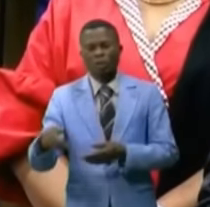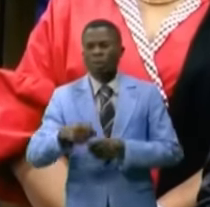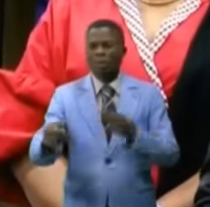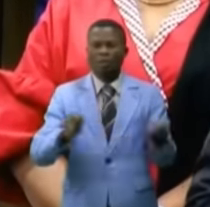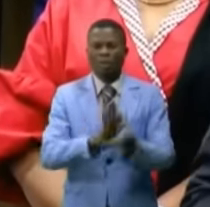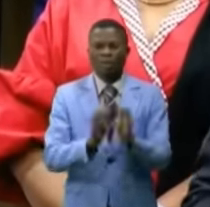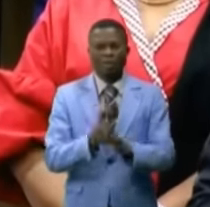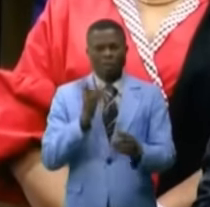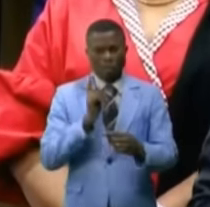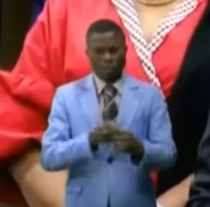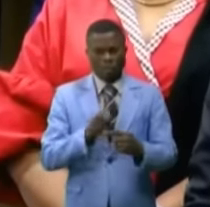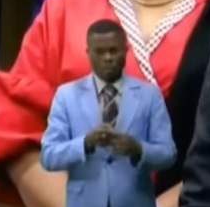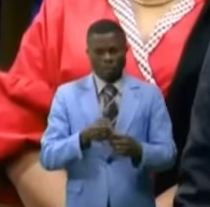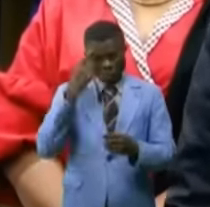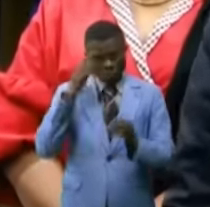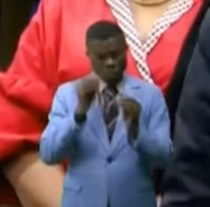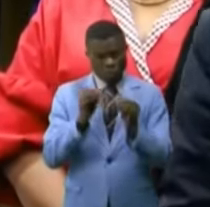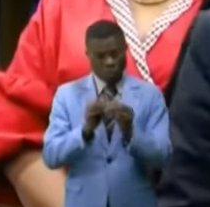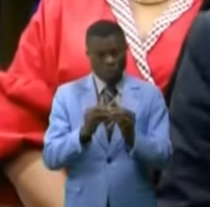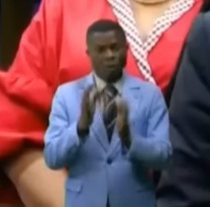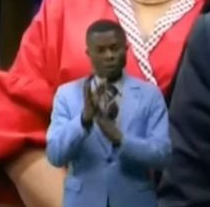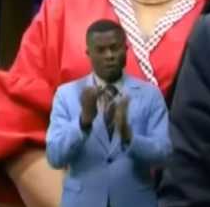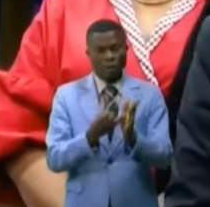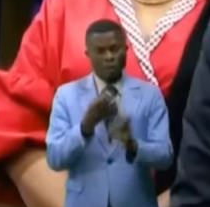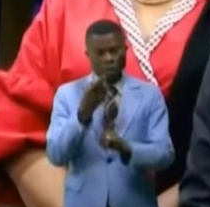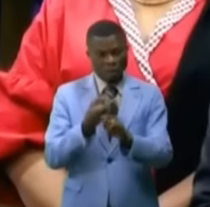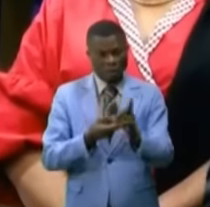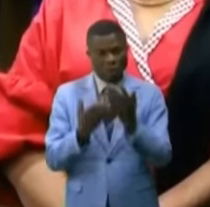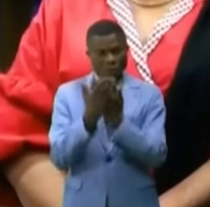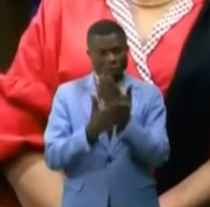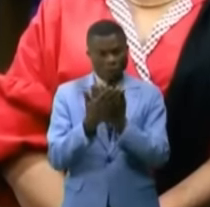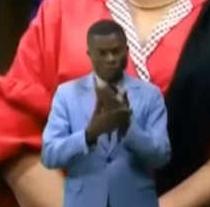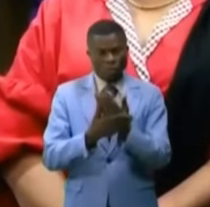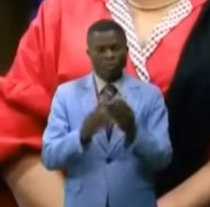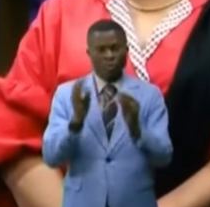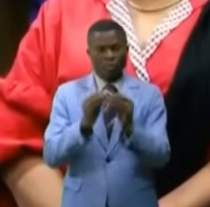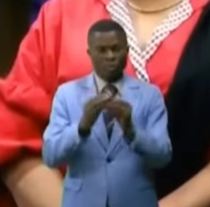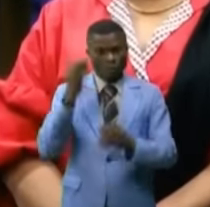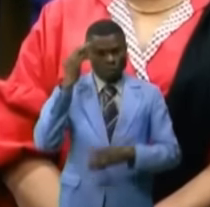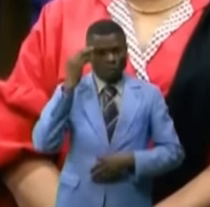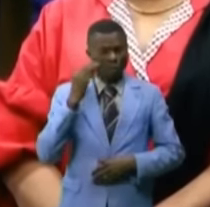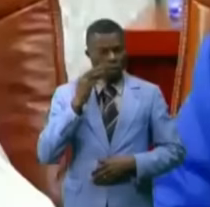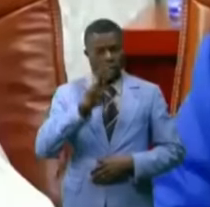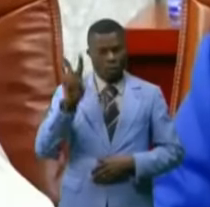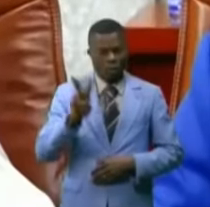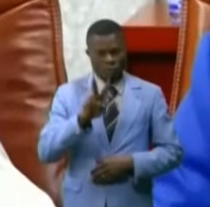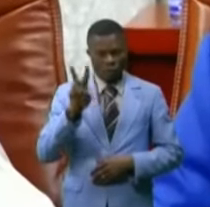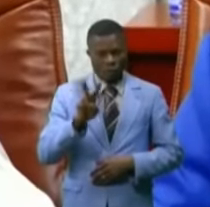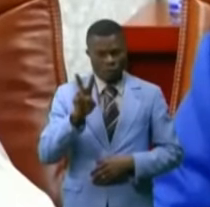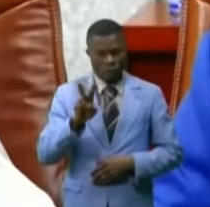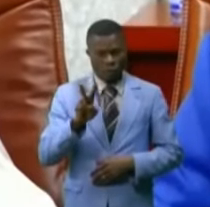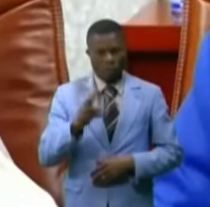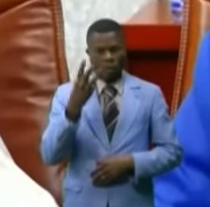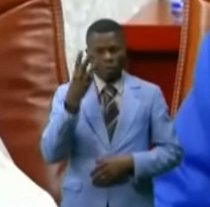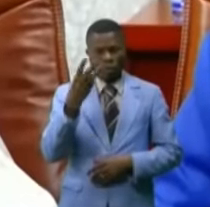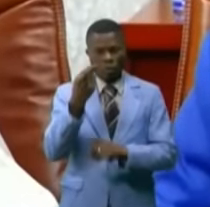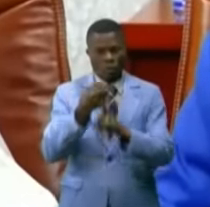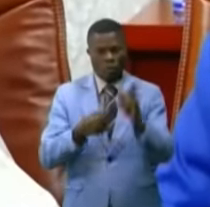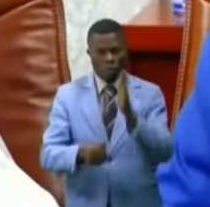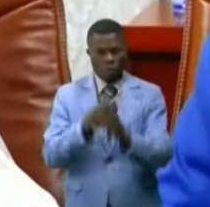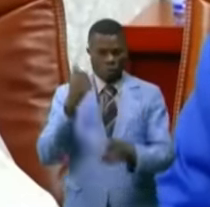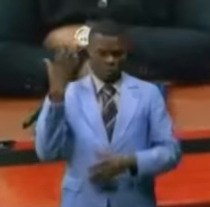donc, consécutivement à cette réunion, nous avions décidé lors du Conseil des ministres du vendredi 3 novembre